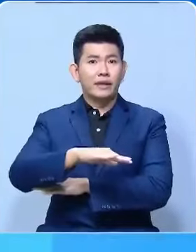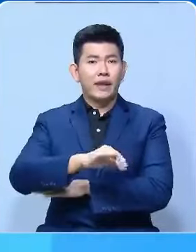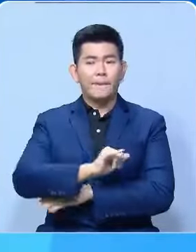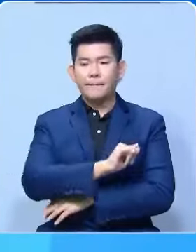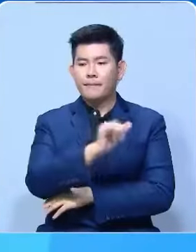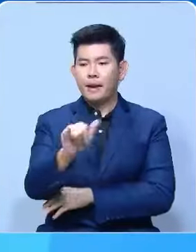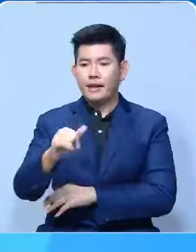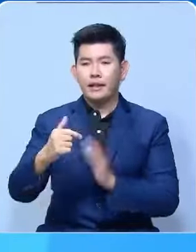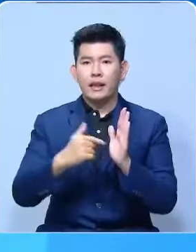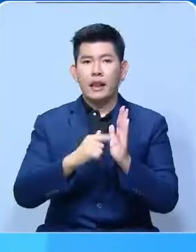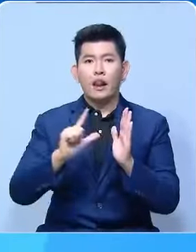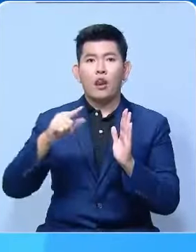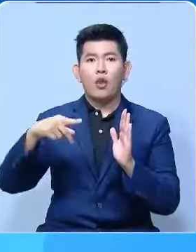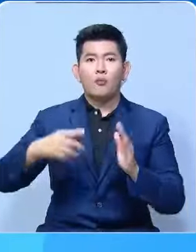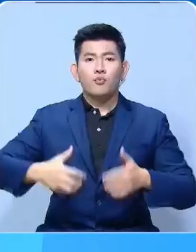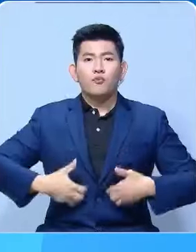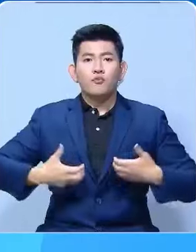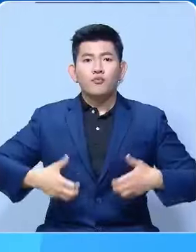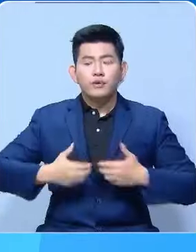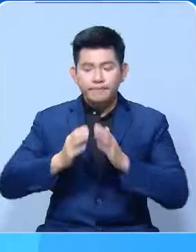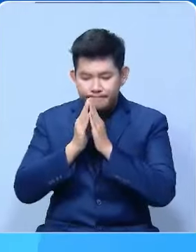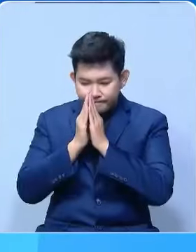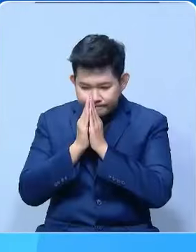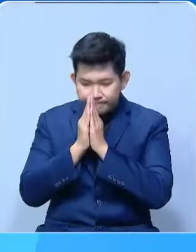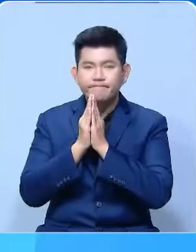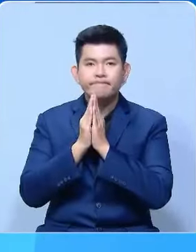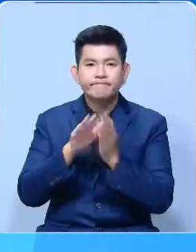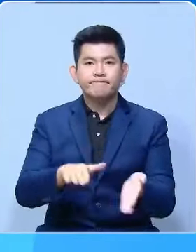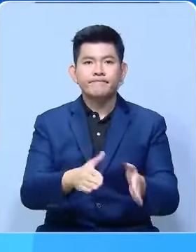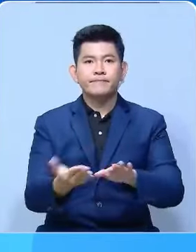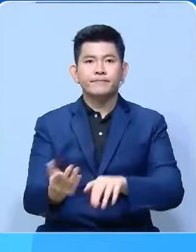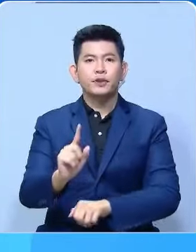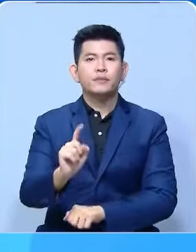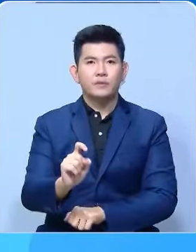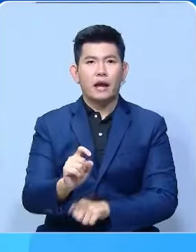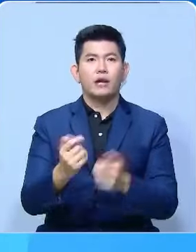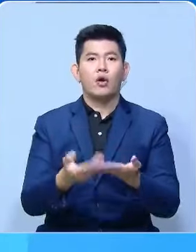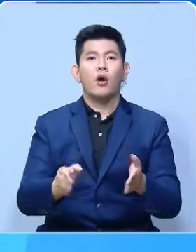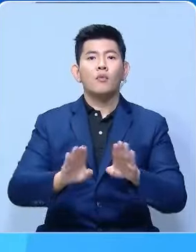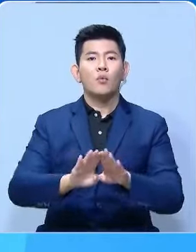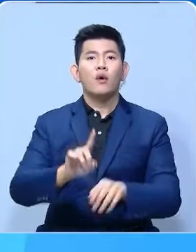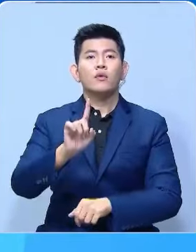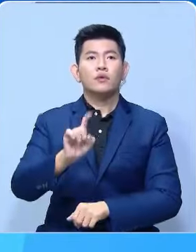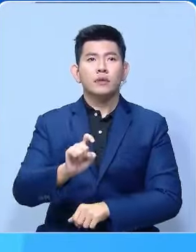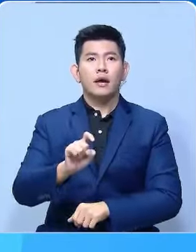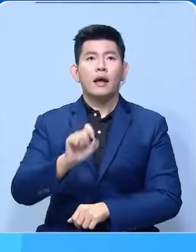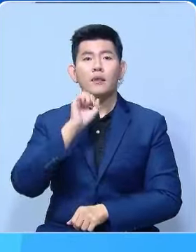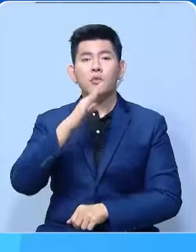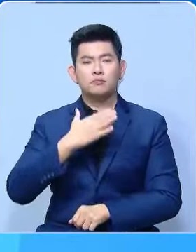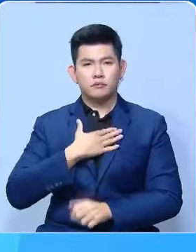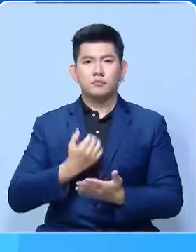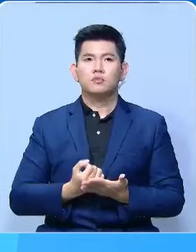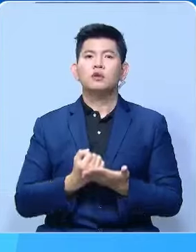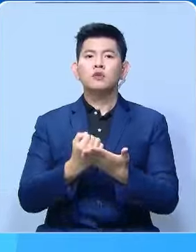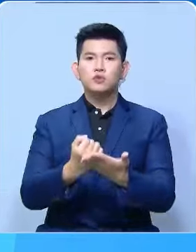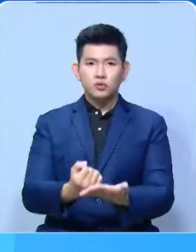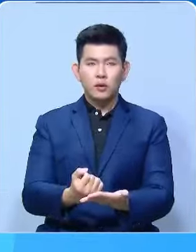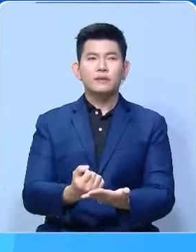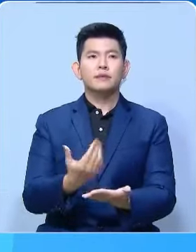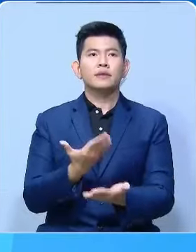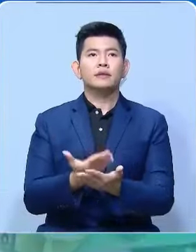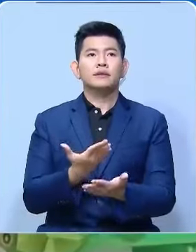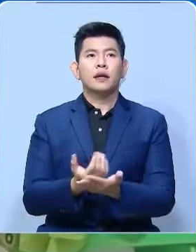ลพบุรีแล้วนะคะก็ไปกราบขอขมาญาติของผู้เสียชีวิตแล้วก็เขาบอกว่าเดี๋ยวเขาเี่จะเยียวยาเบื้องต้นมีการมอบ